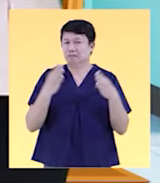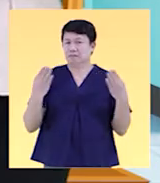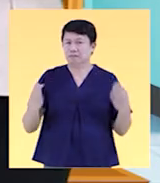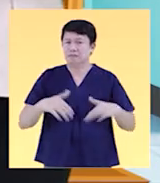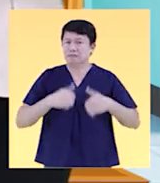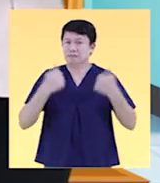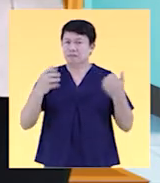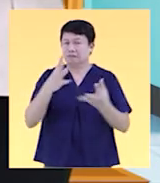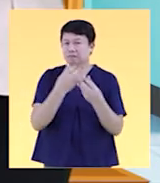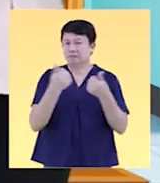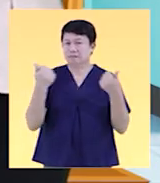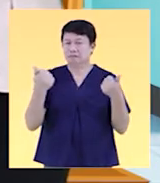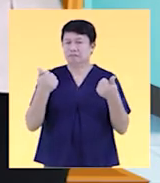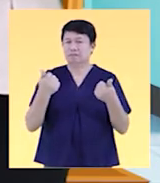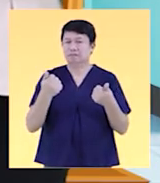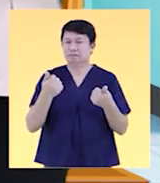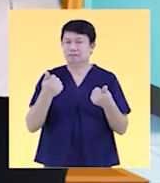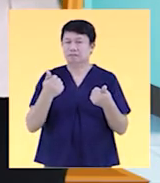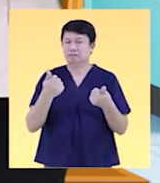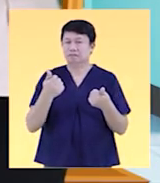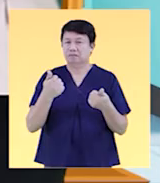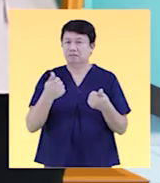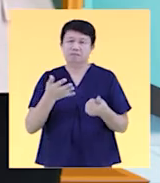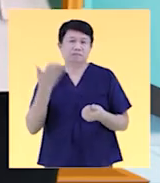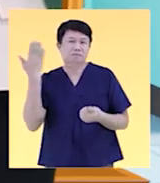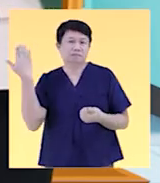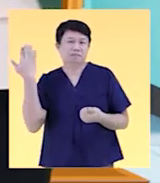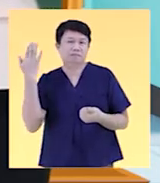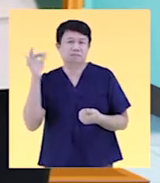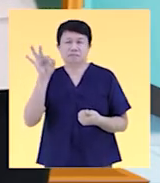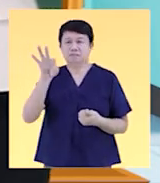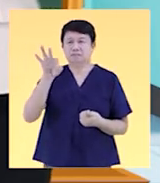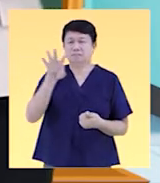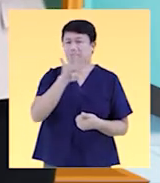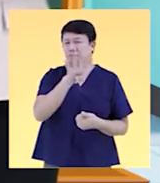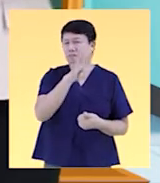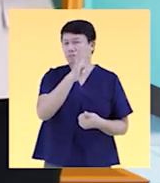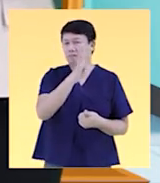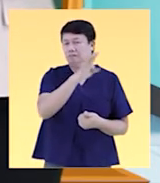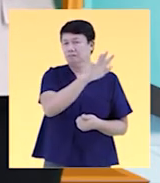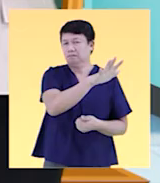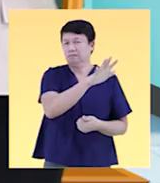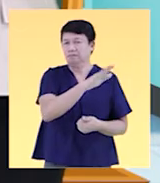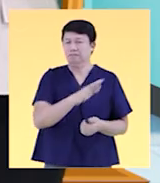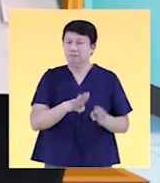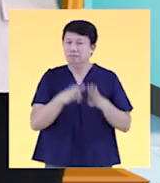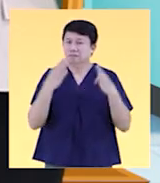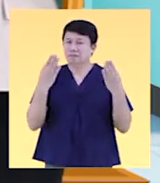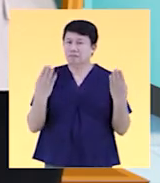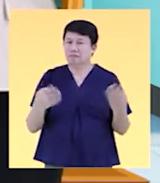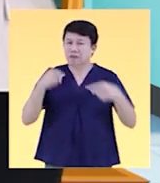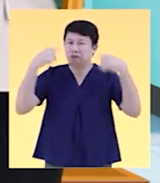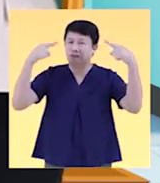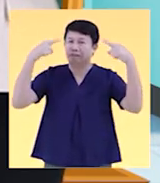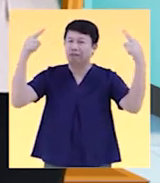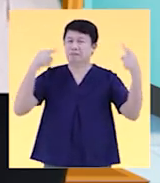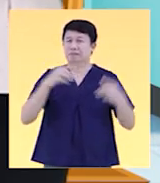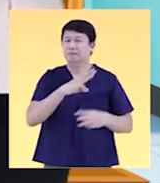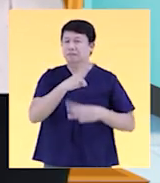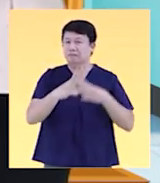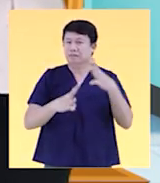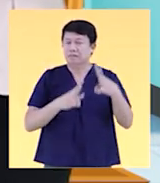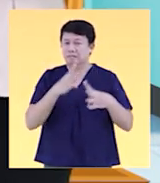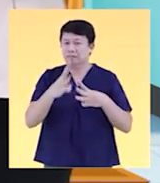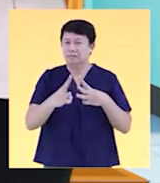na How to Solve It noong 1945. Ang librong ito ay naging tanyag sa buong